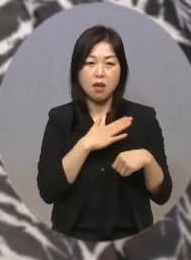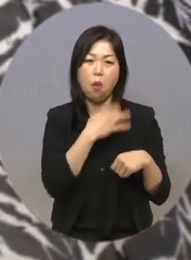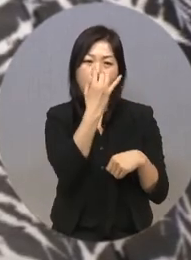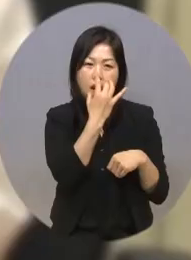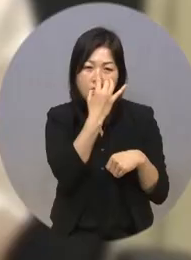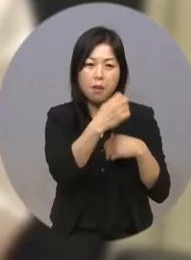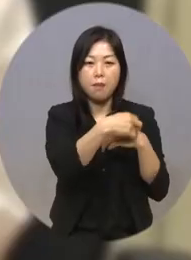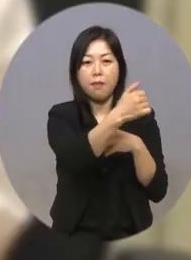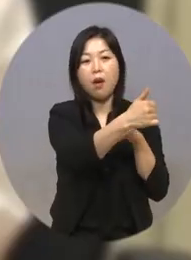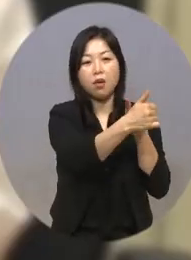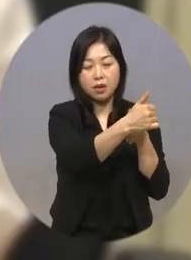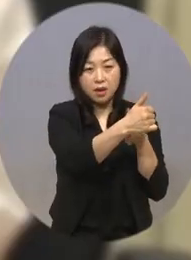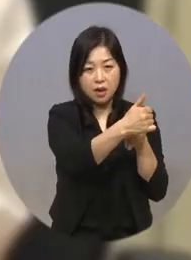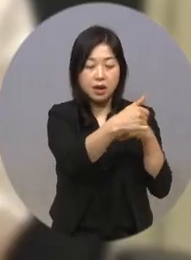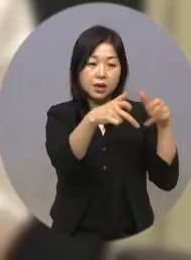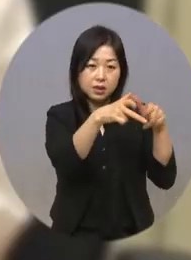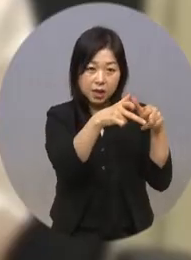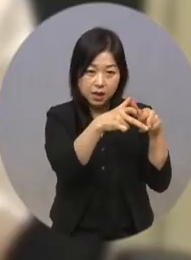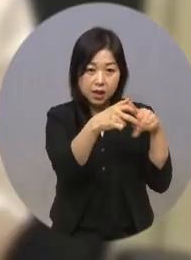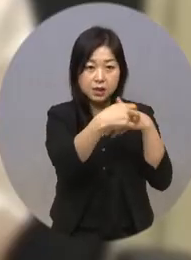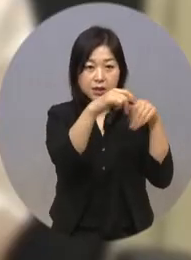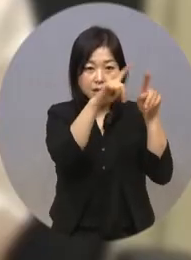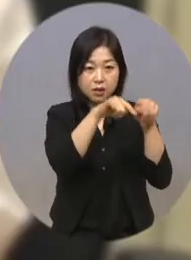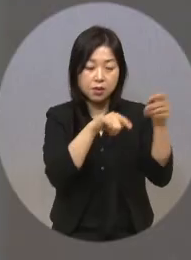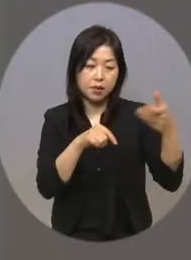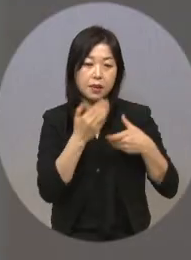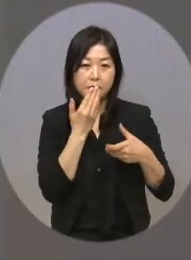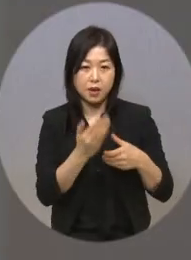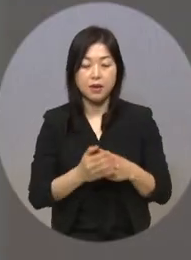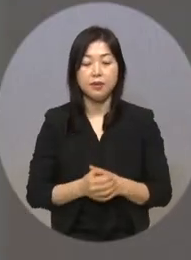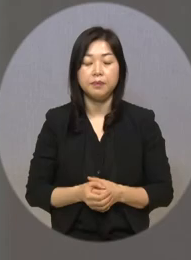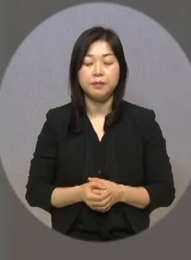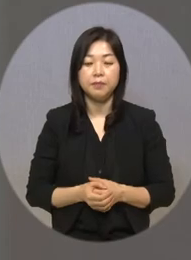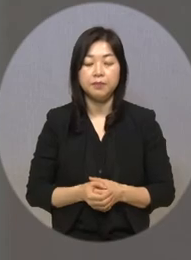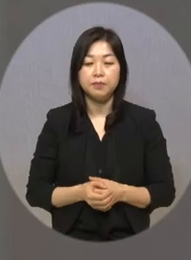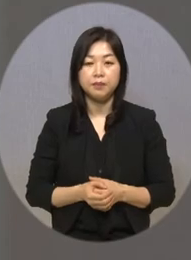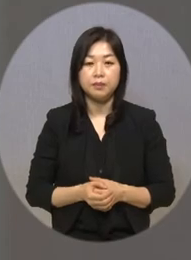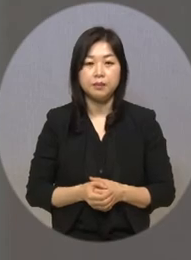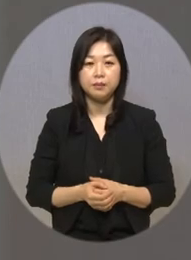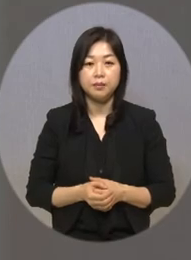심사용 진단서를 발급 받을 수 있게 됐습니다 벅지 tv 뉴스 2 가 아닙니다